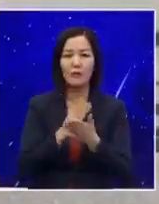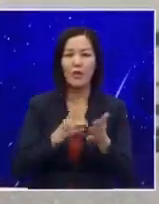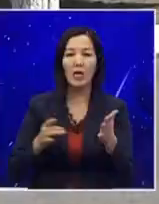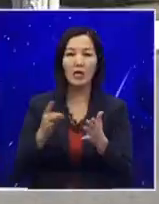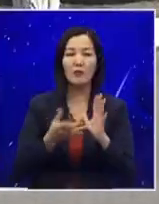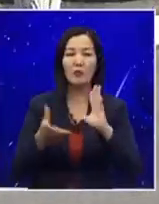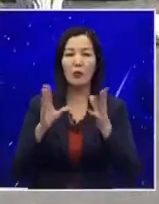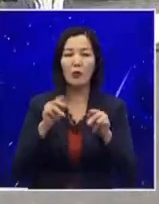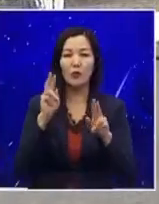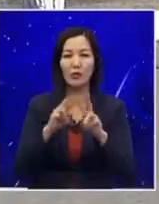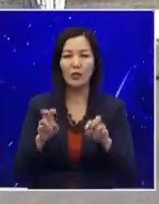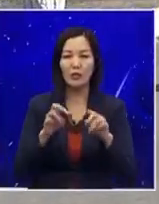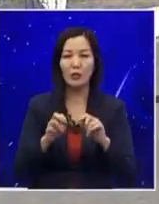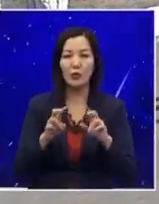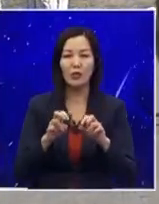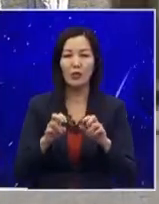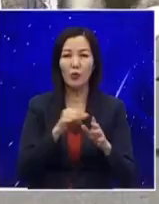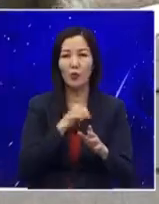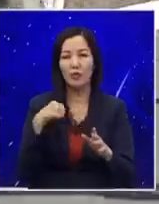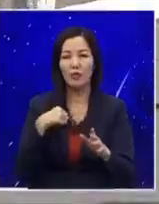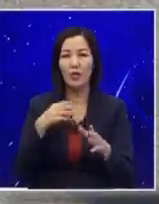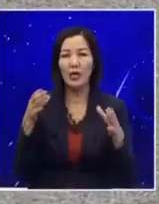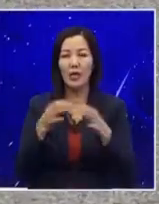республикалық қорытынды тексеру нәтижесі бойынша өз әскери